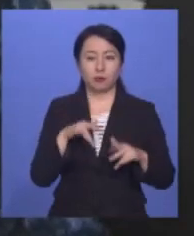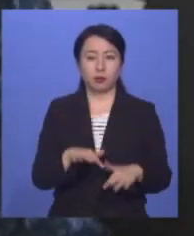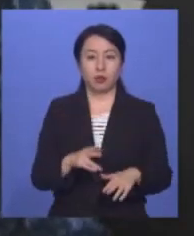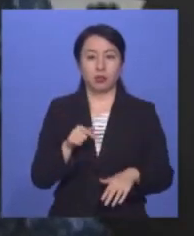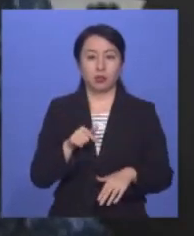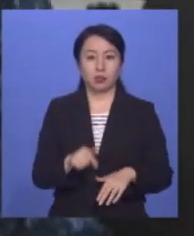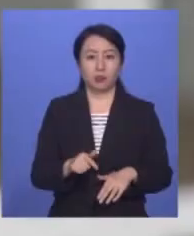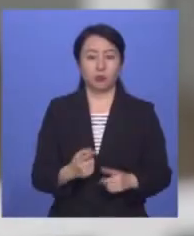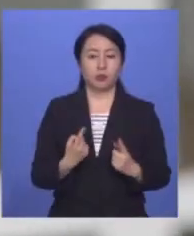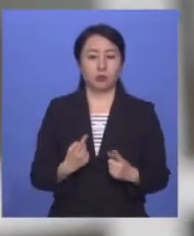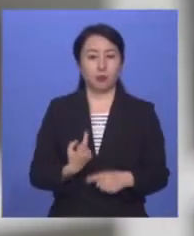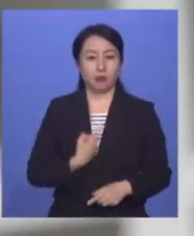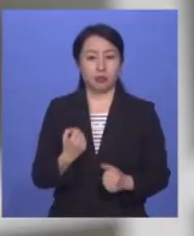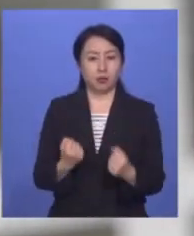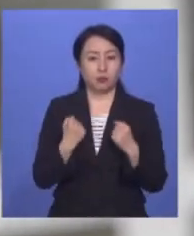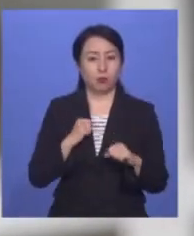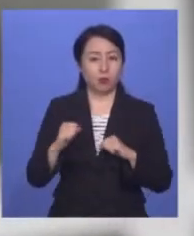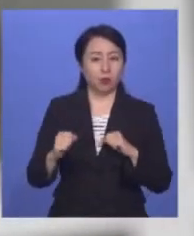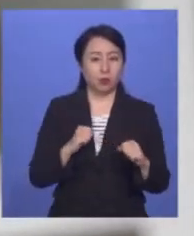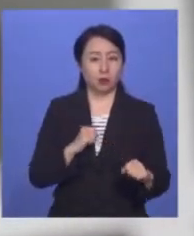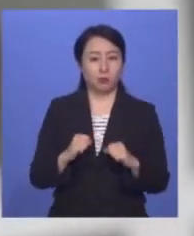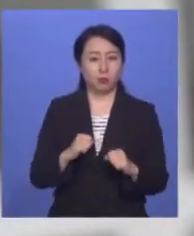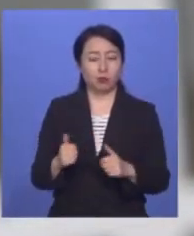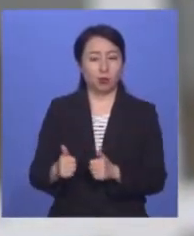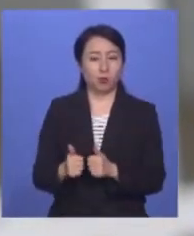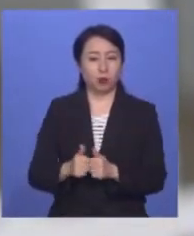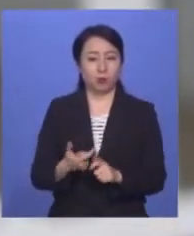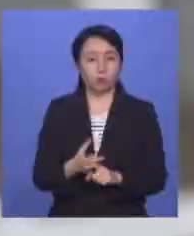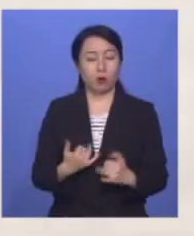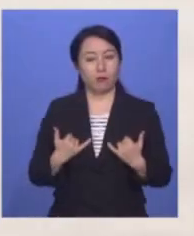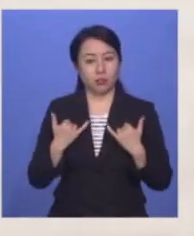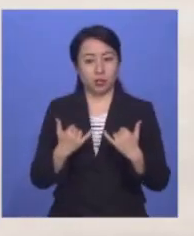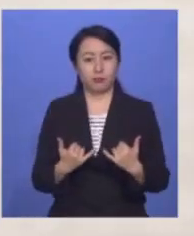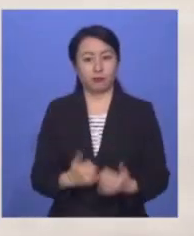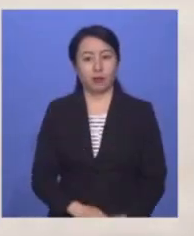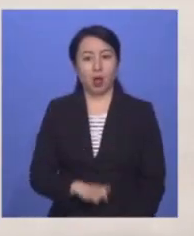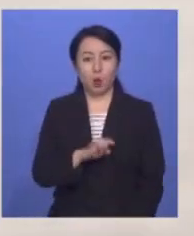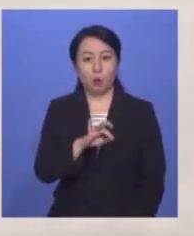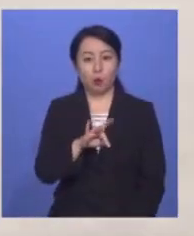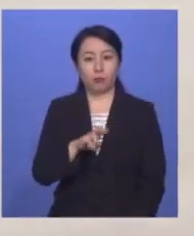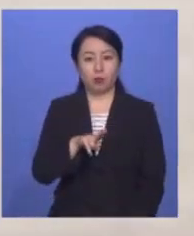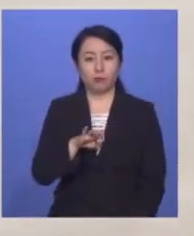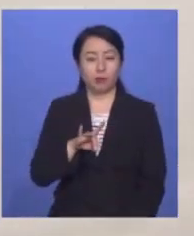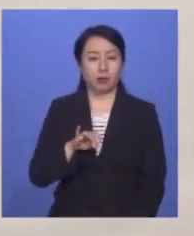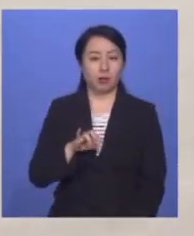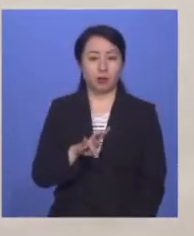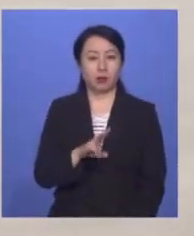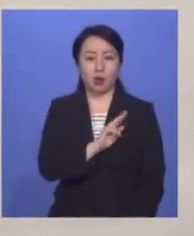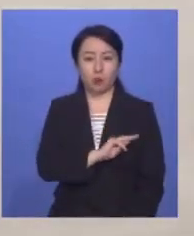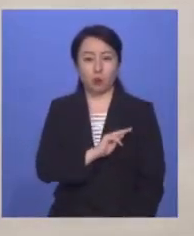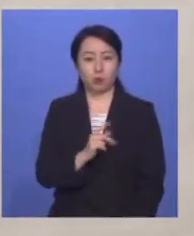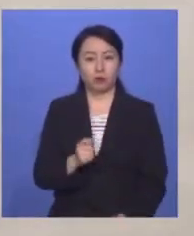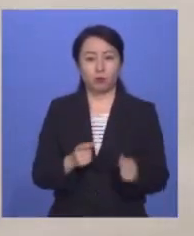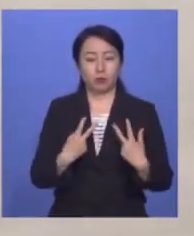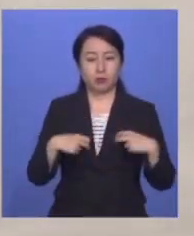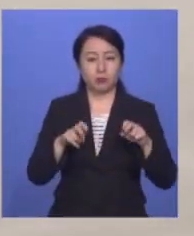К тому же кандидат в мастера спорта по кикбоксингу. У коллег пользуется уважением. Баранбаев Марлен Жанович работает в